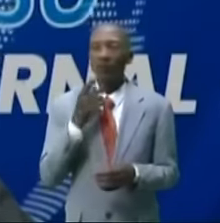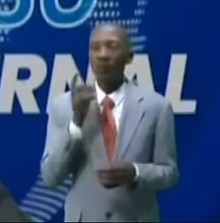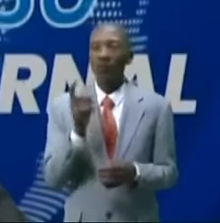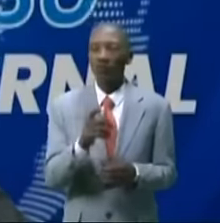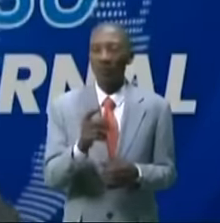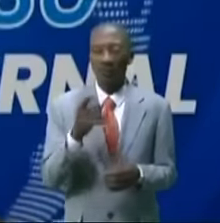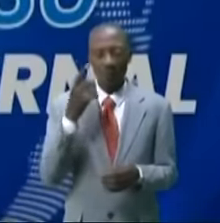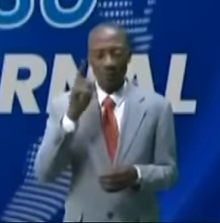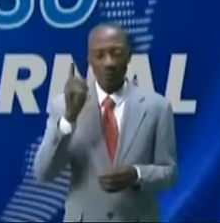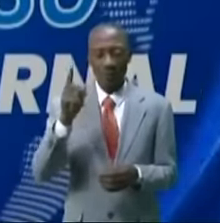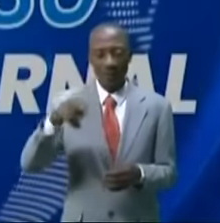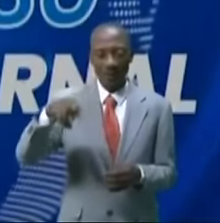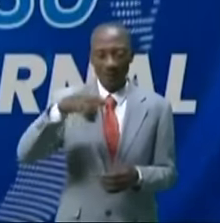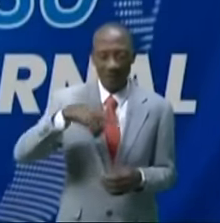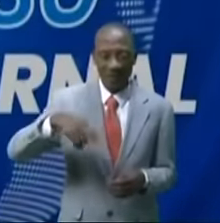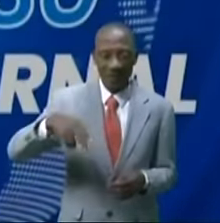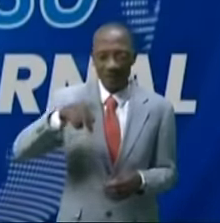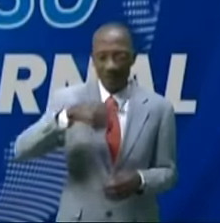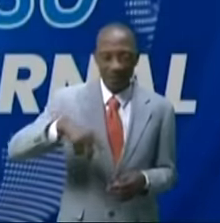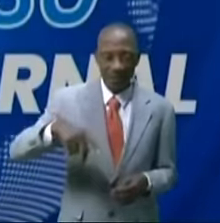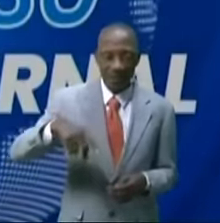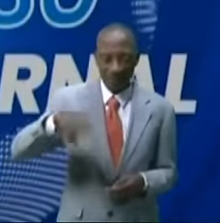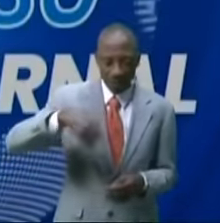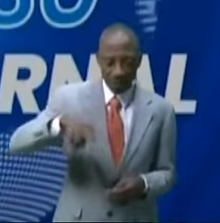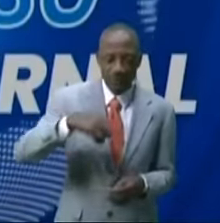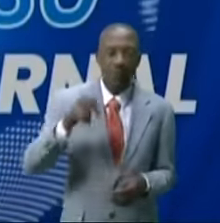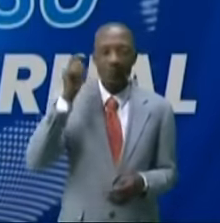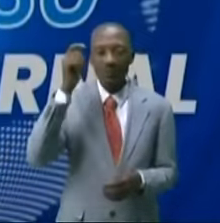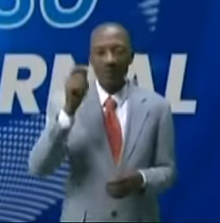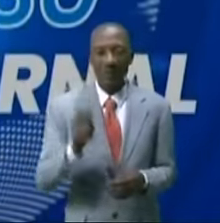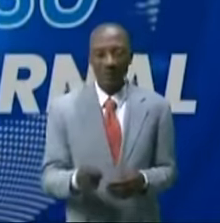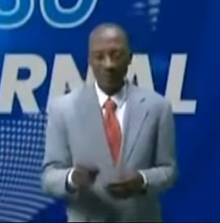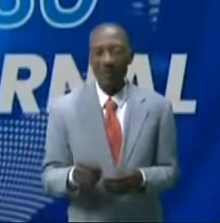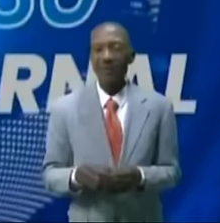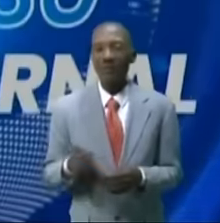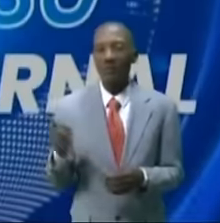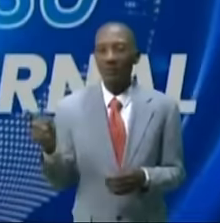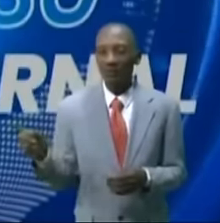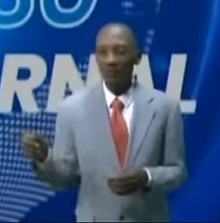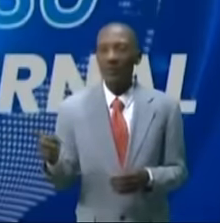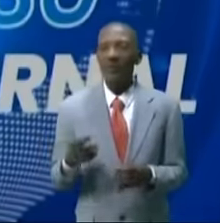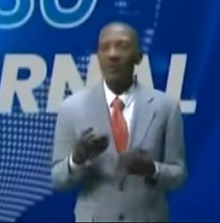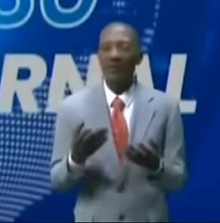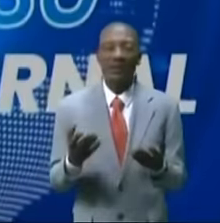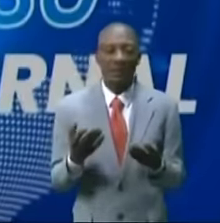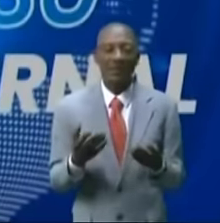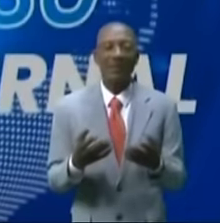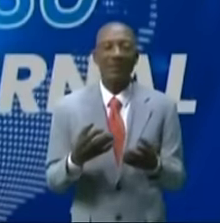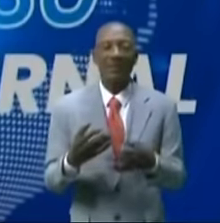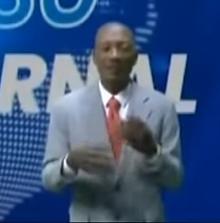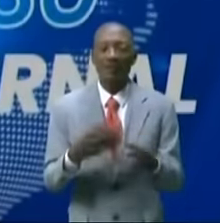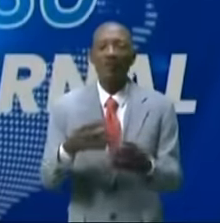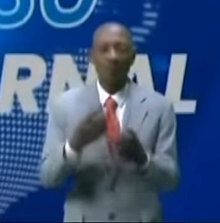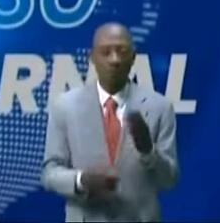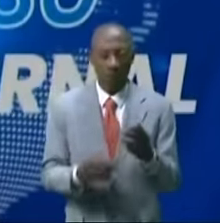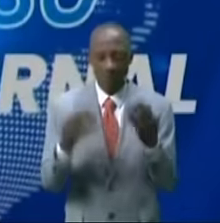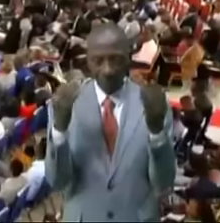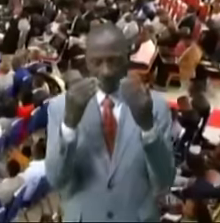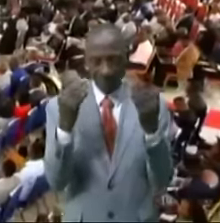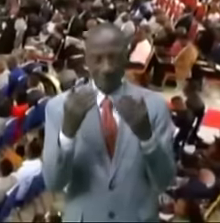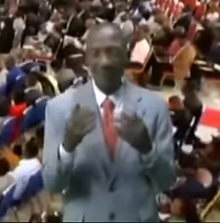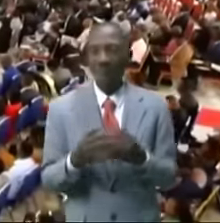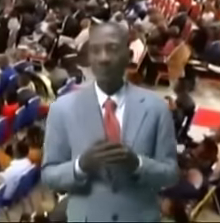22e région militaire, c'était lors de l'ouverture d'un symposium organisé à l'université de Lubumbashi. Regardez.